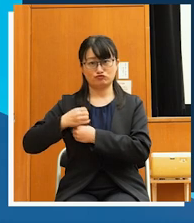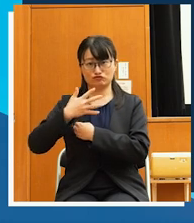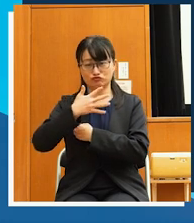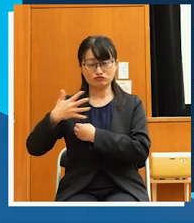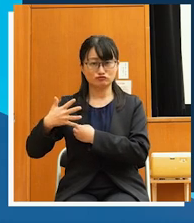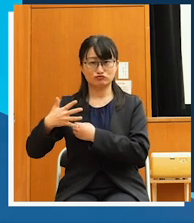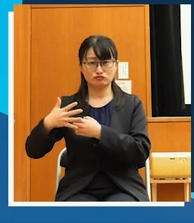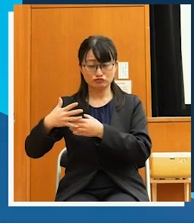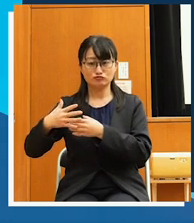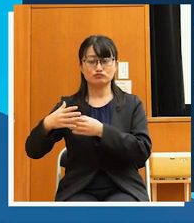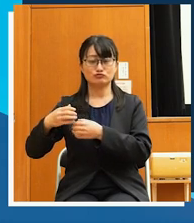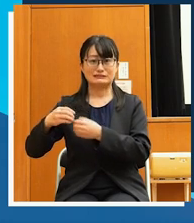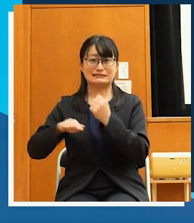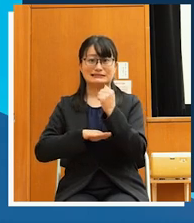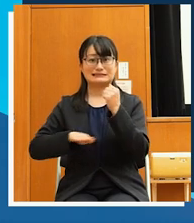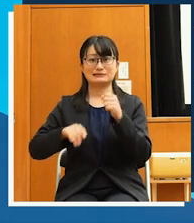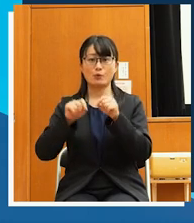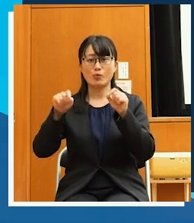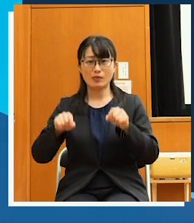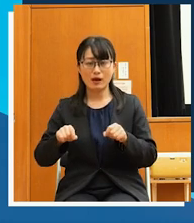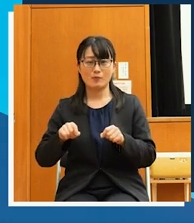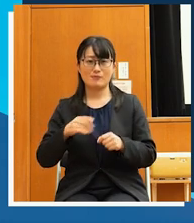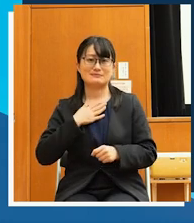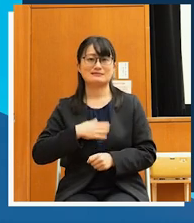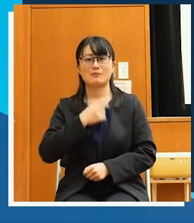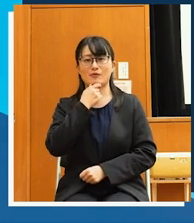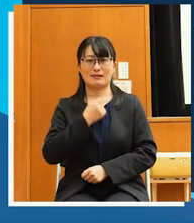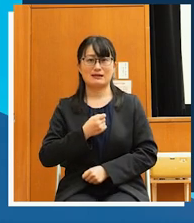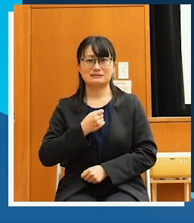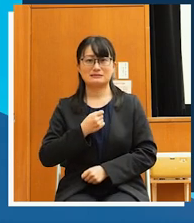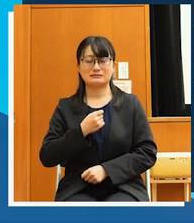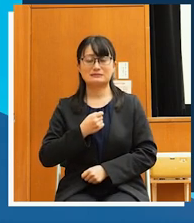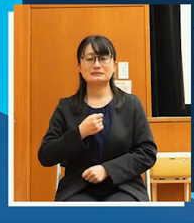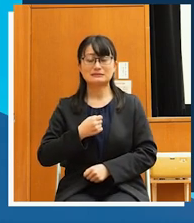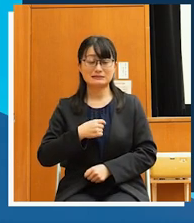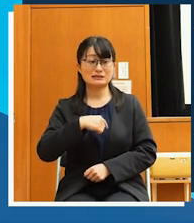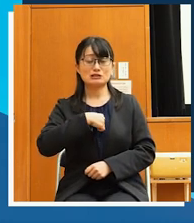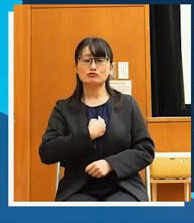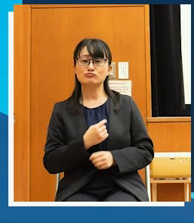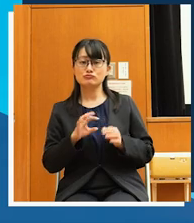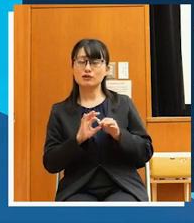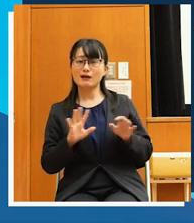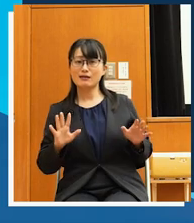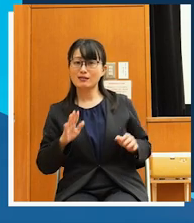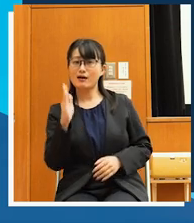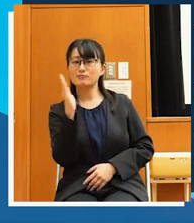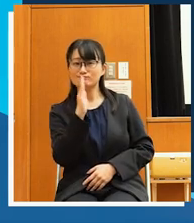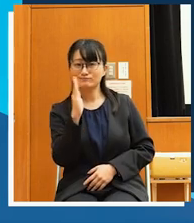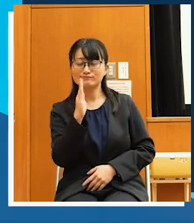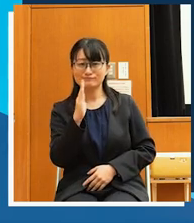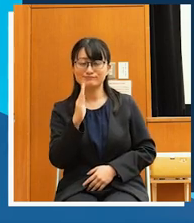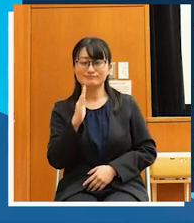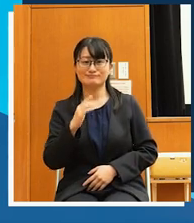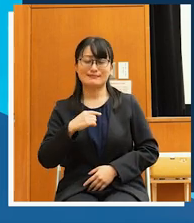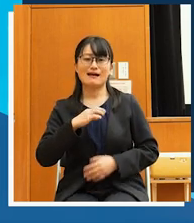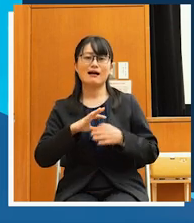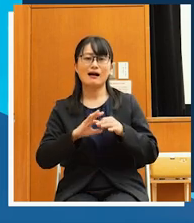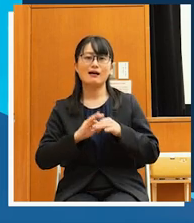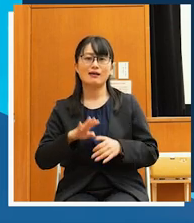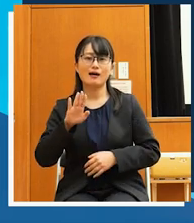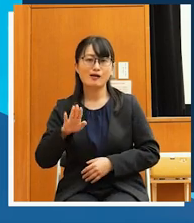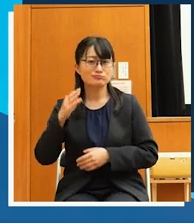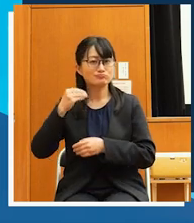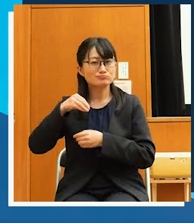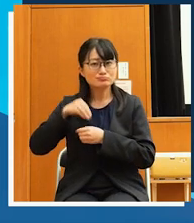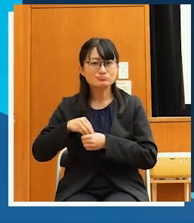もらいたいごではなくて自分ごとして棋士の問題を考えてもらいたいということで沖縄県